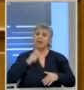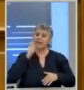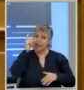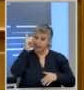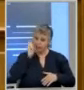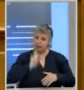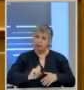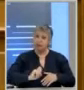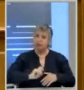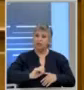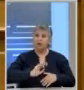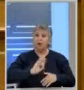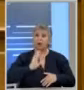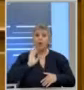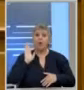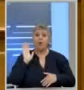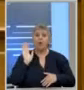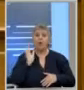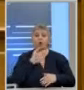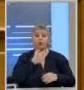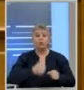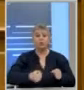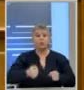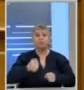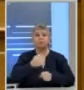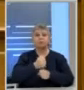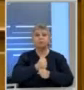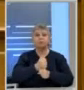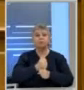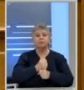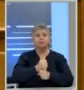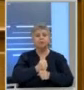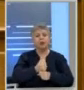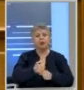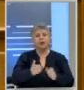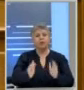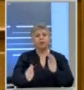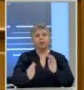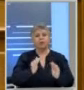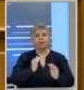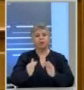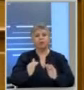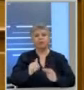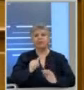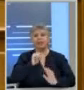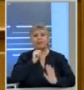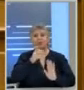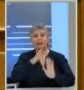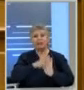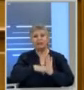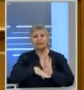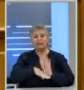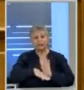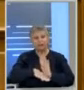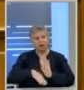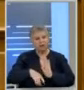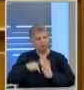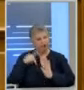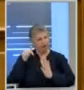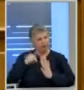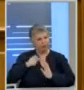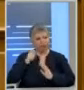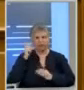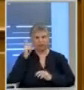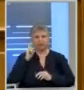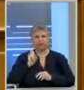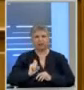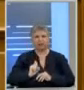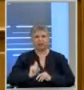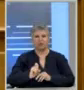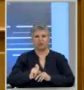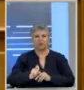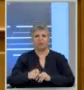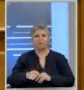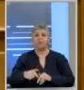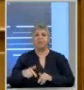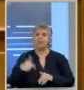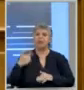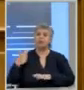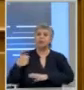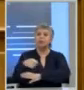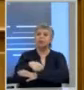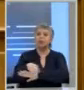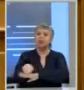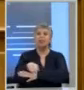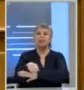πολιτεύματος. Παραμβαίνετε με ομότητα στη δικαιοσύνη, όπως συνεχώς σας καταγγέλουν οι